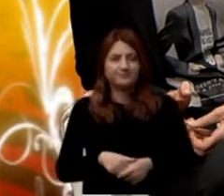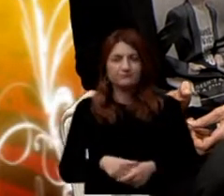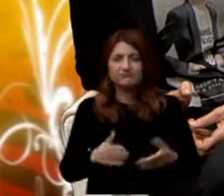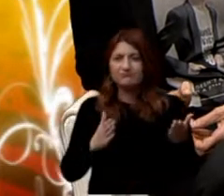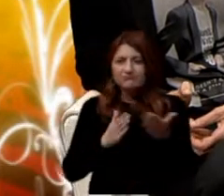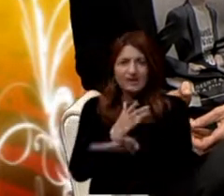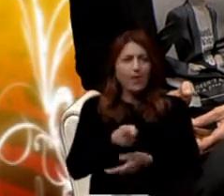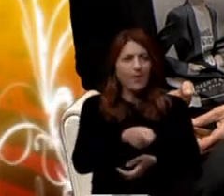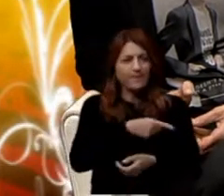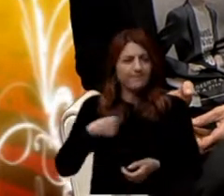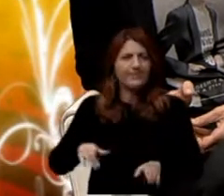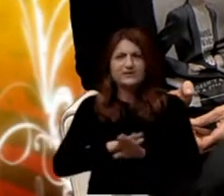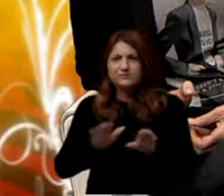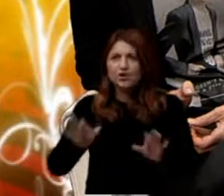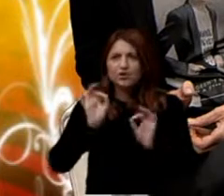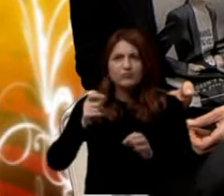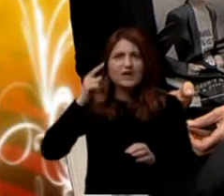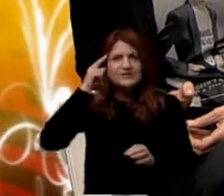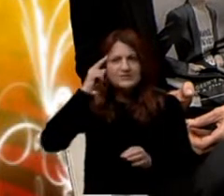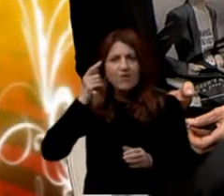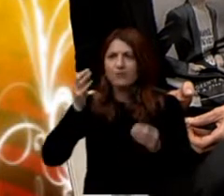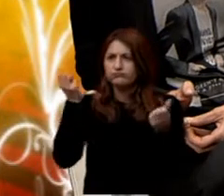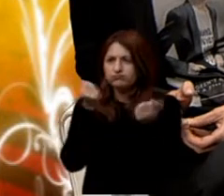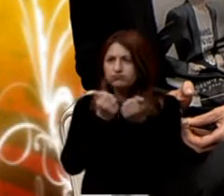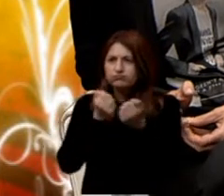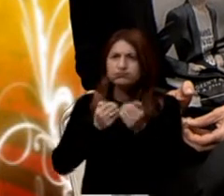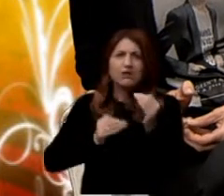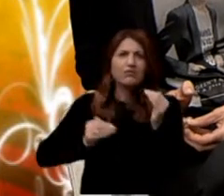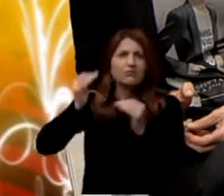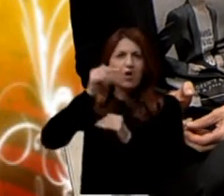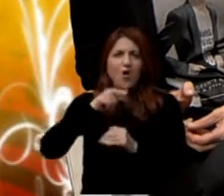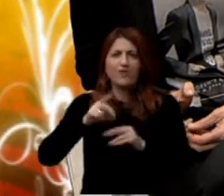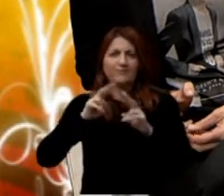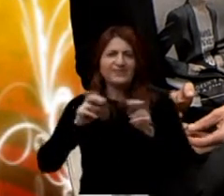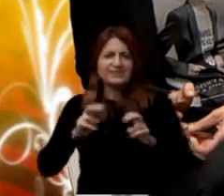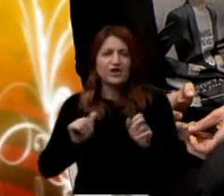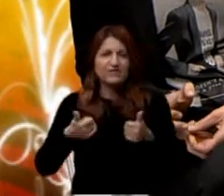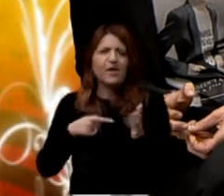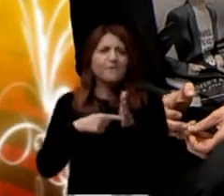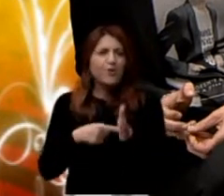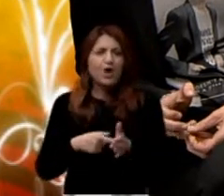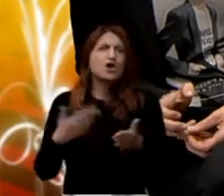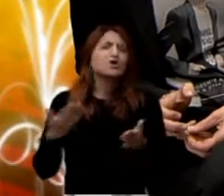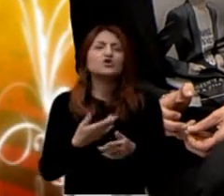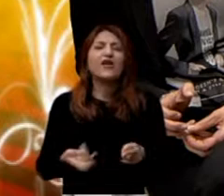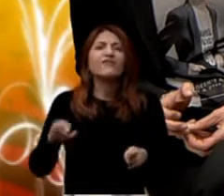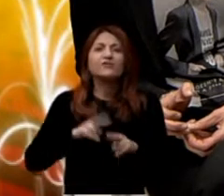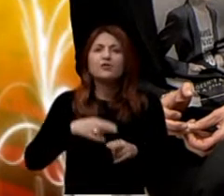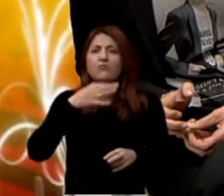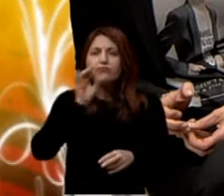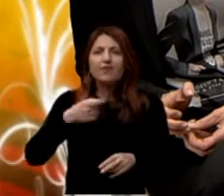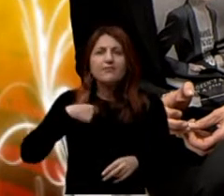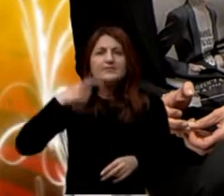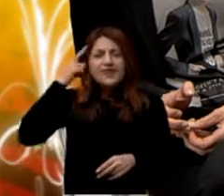mi educiramo, onda su rezultati, to su isto znanstvena istraživanja pokazala, što je bolja